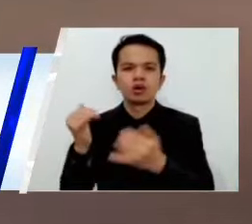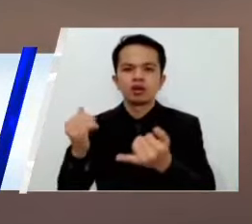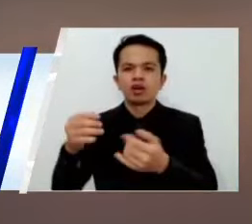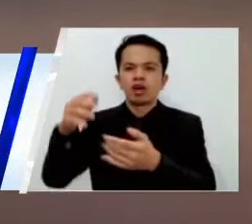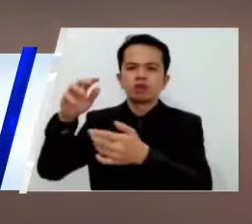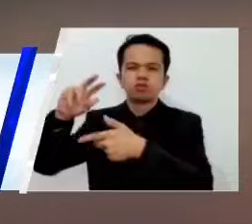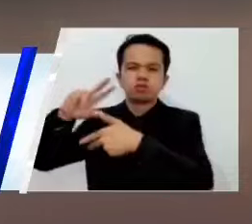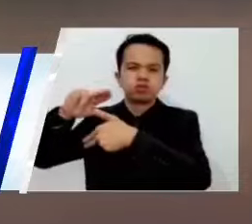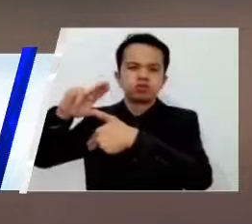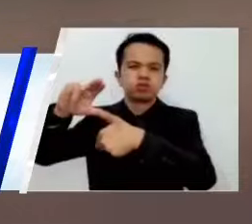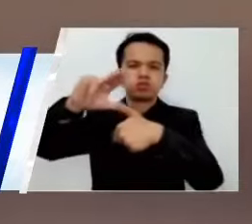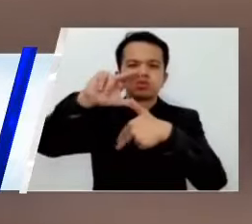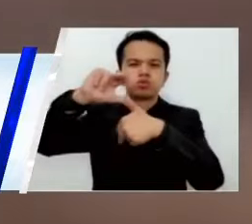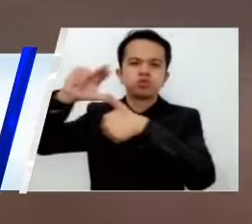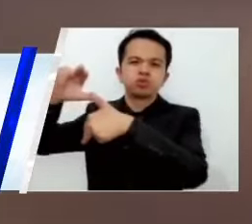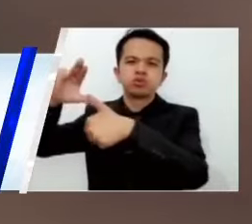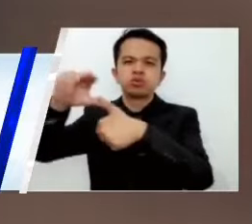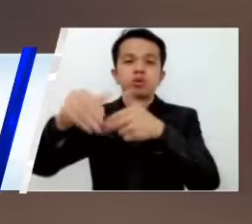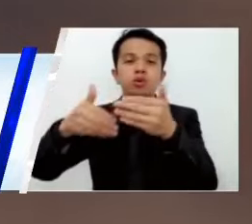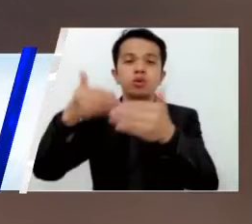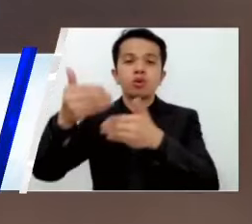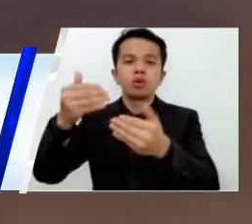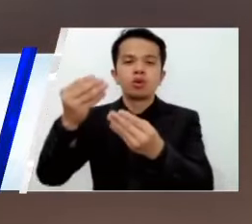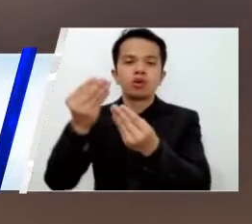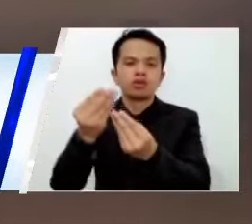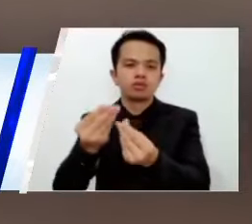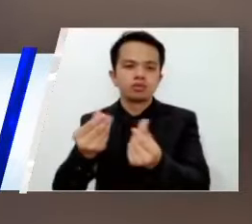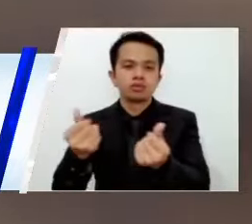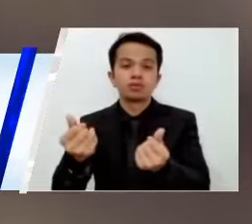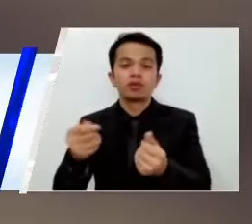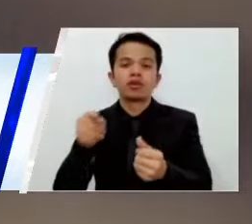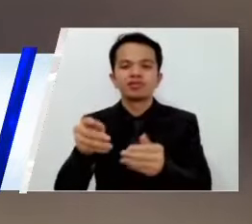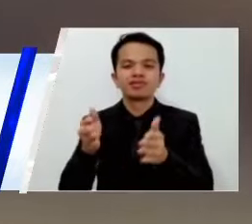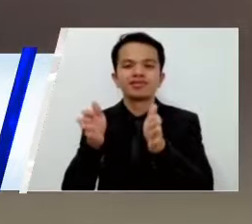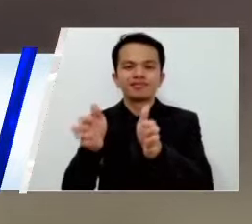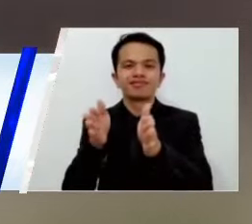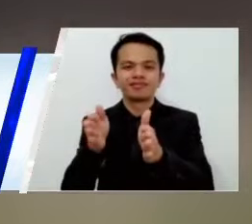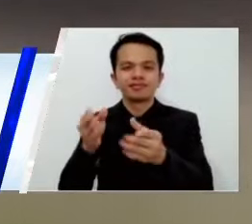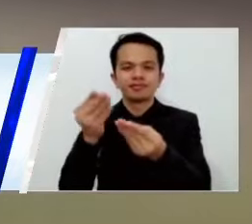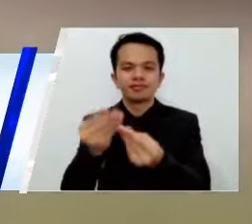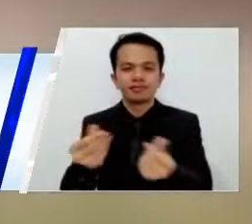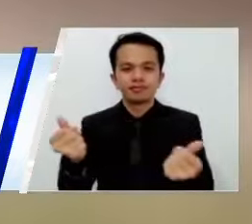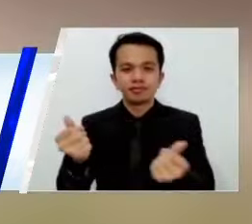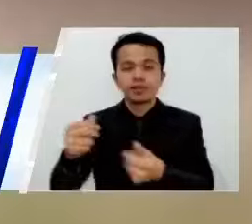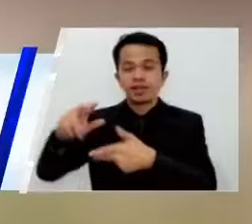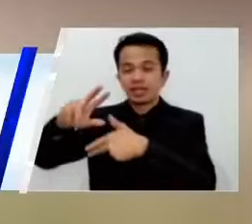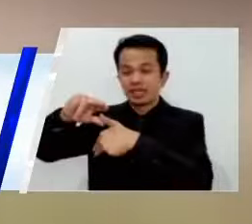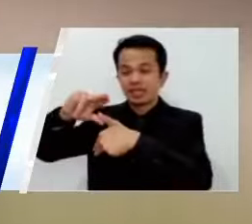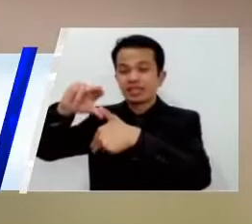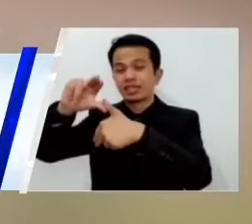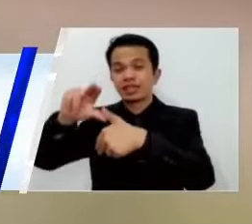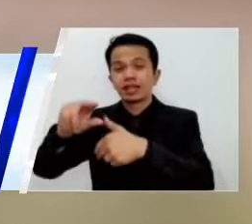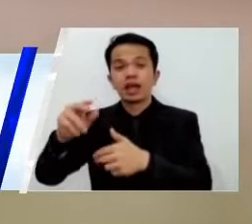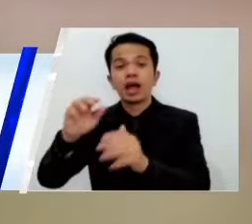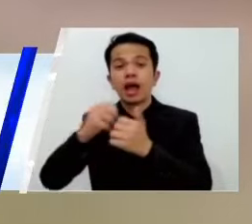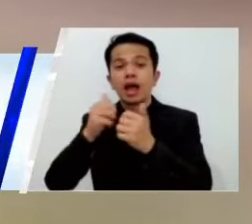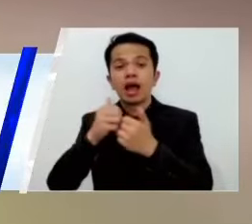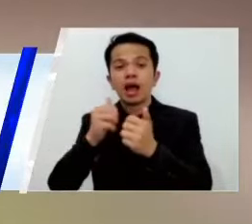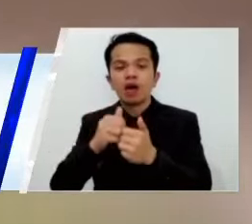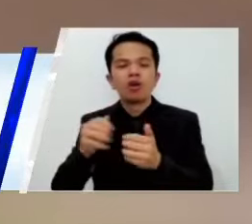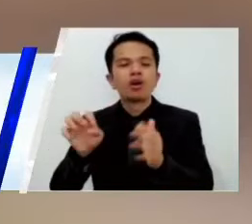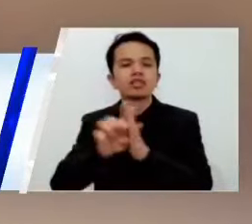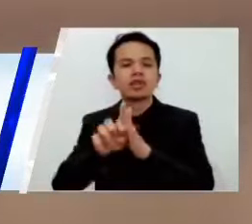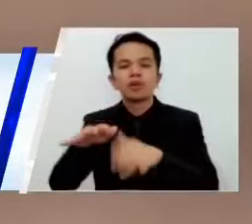sa tuluyang mawala ng sumampa sa kalsada. Ayon sa PAGASA, nabubuo ang buhawi kapag nasa open space tuwing maalinsangan